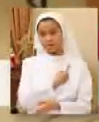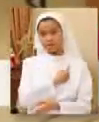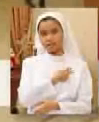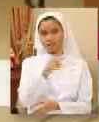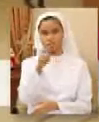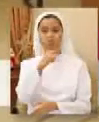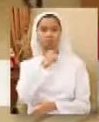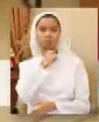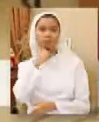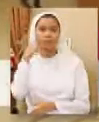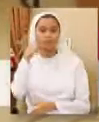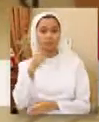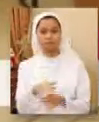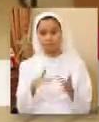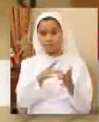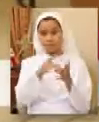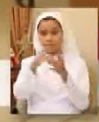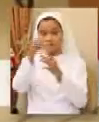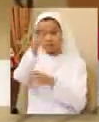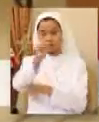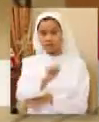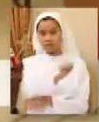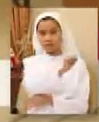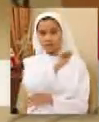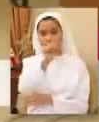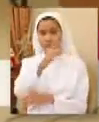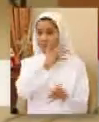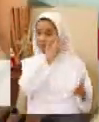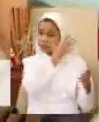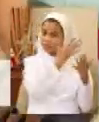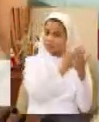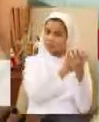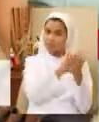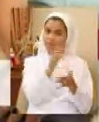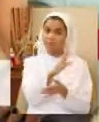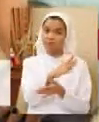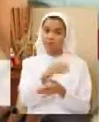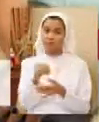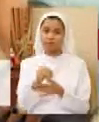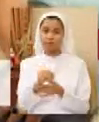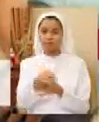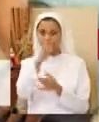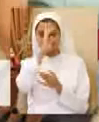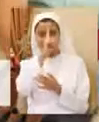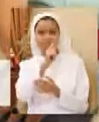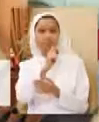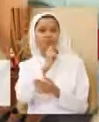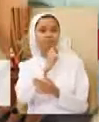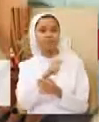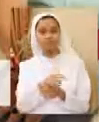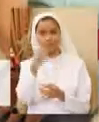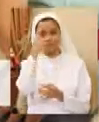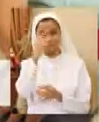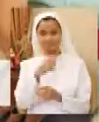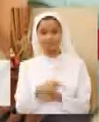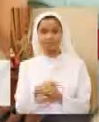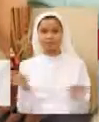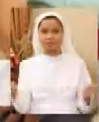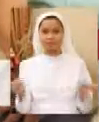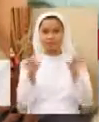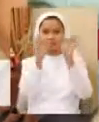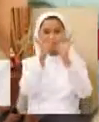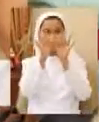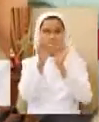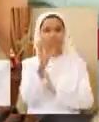Manish Priest. Especially sa sacrament po. Yes. Sa confession, tapos nagbibigay na rin sila recollection. Ah, talaga? Tapos misa, in